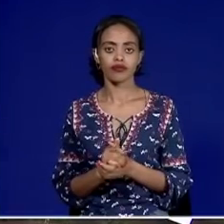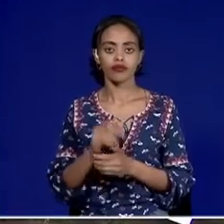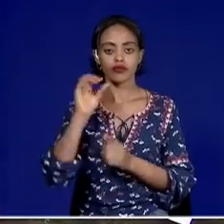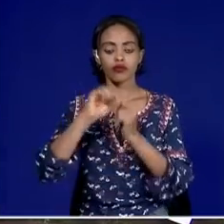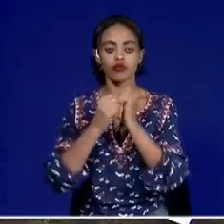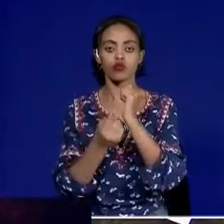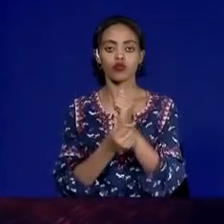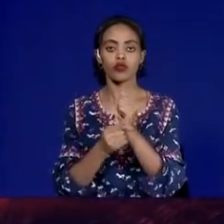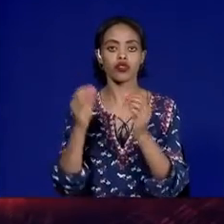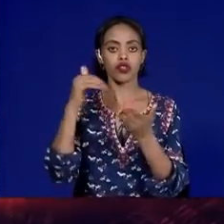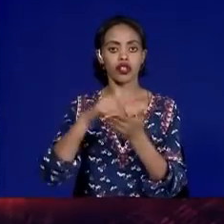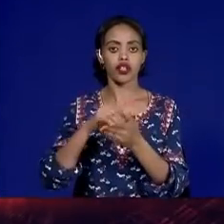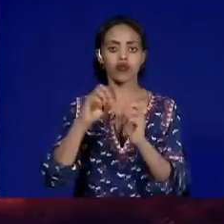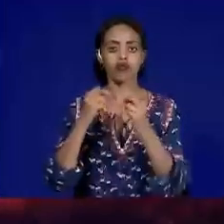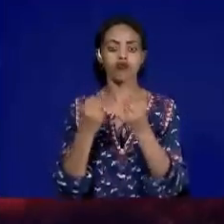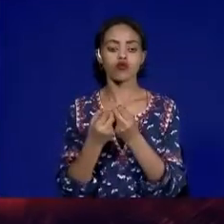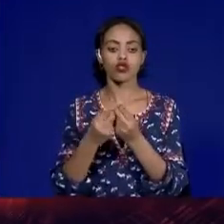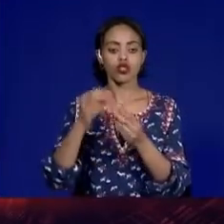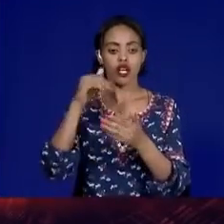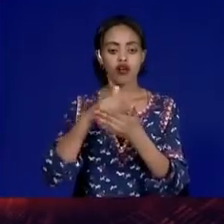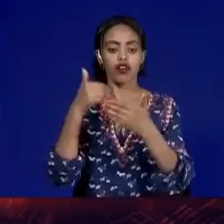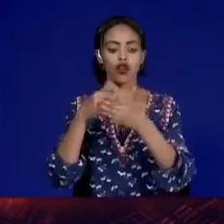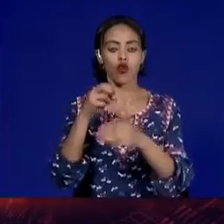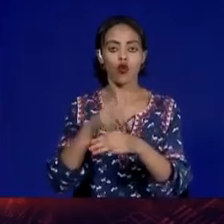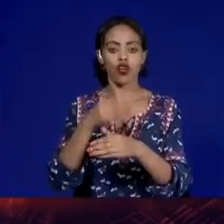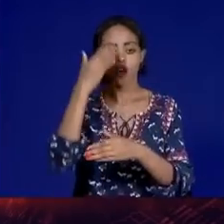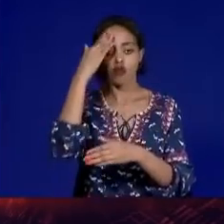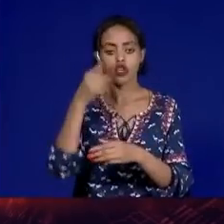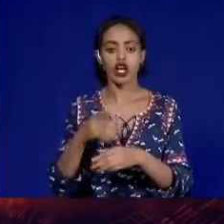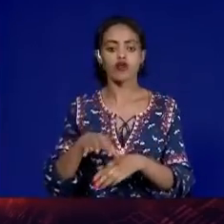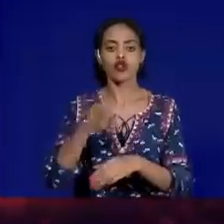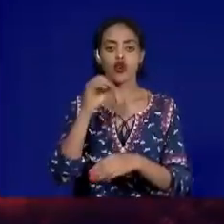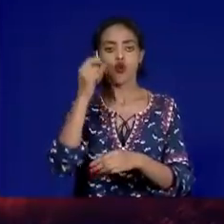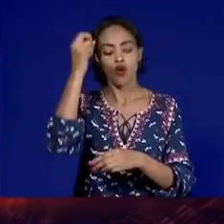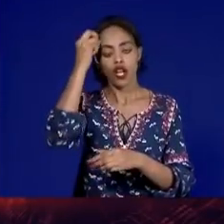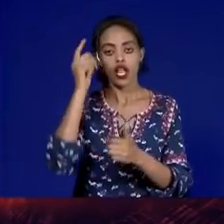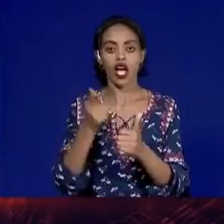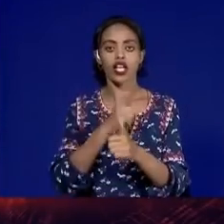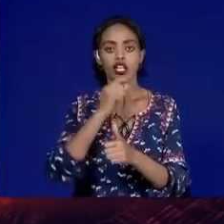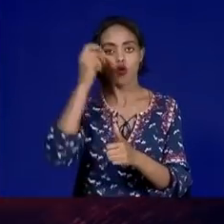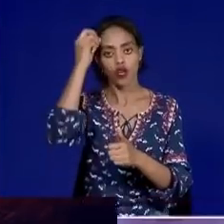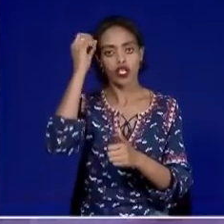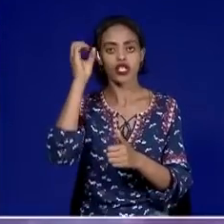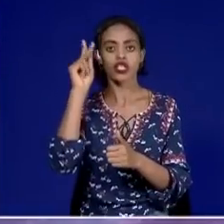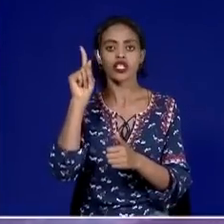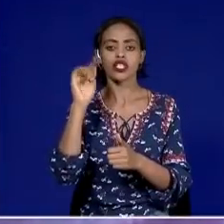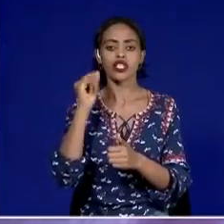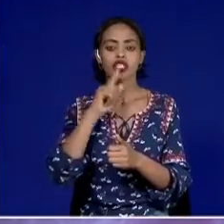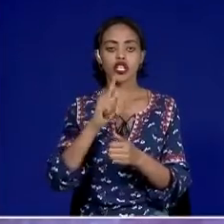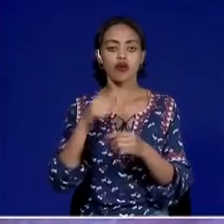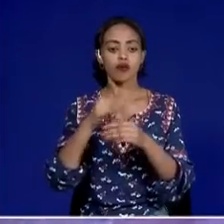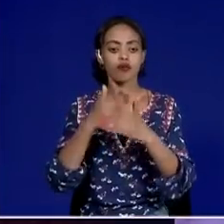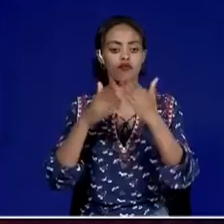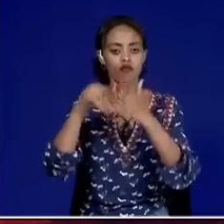بمسارات داغما وردادبان متعرين ورداتات اب قرب اوان افلطو كابزرخبا ورداتات حانتيا وردان اسغم مجلس تگراي